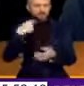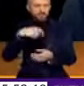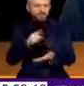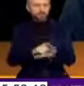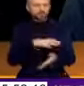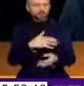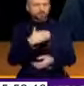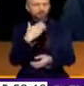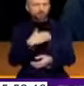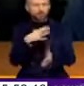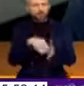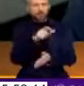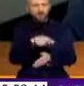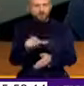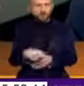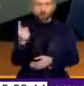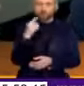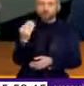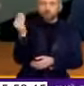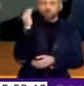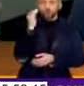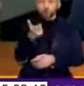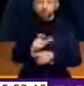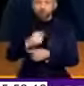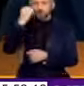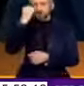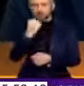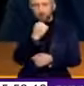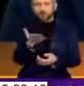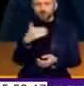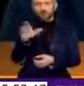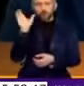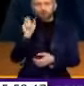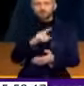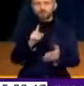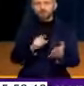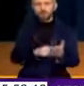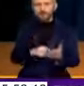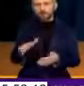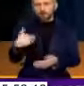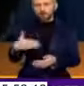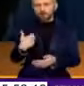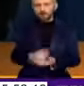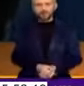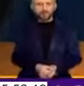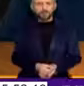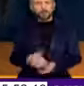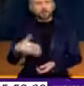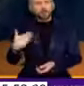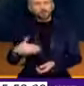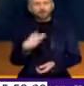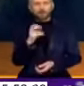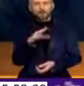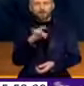бути виконком обрані людьми. Так, почули вашу думку, пане Юрію. Дуже дякую. Давайте послухаємо запитання. Добрий день. Добрий